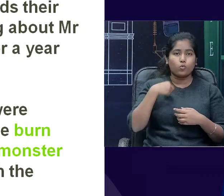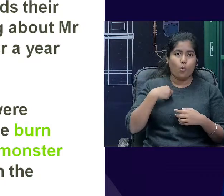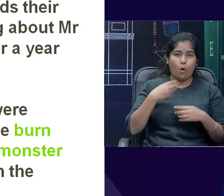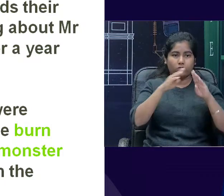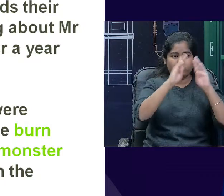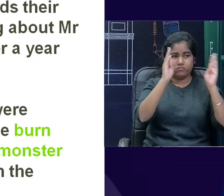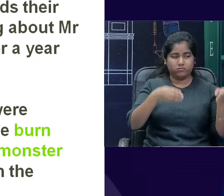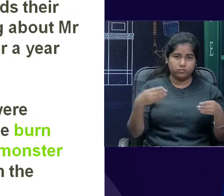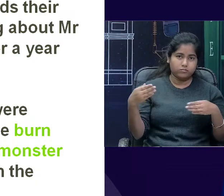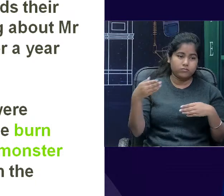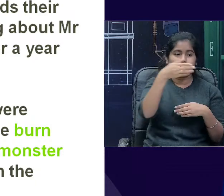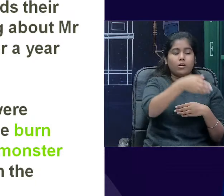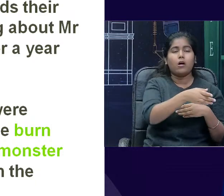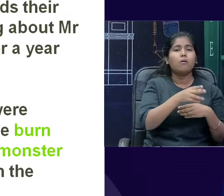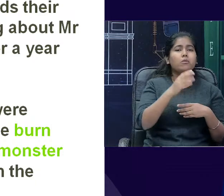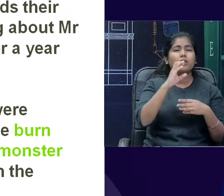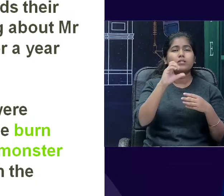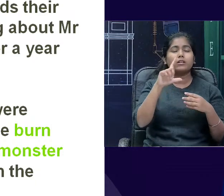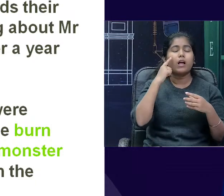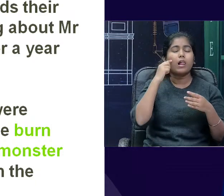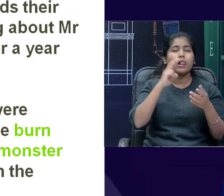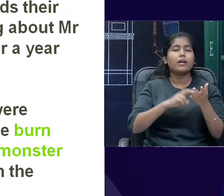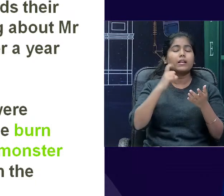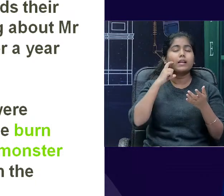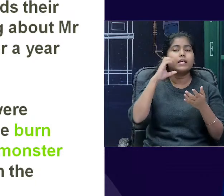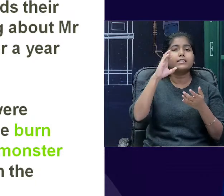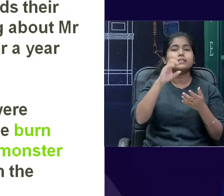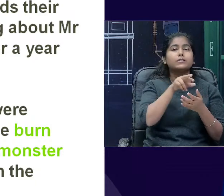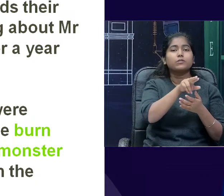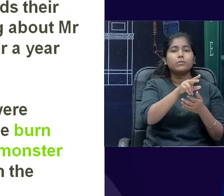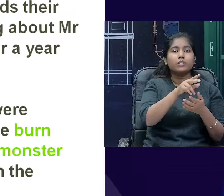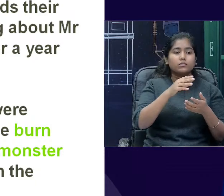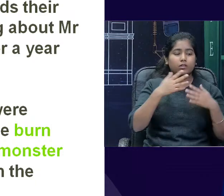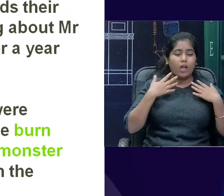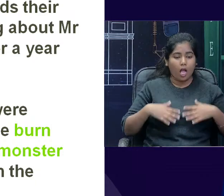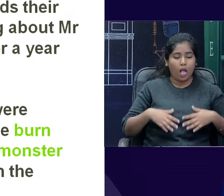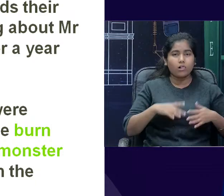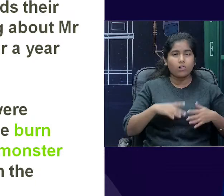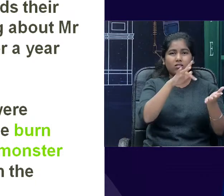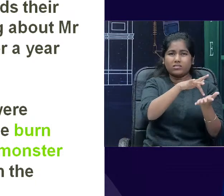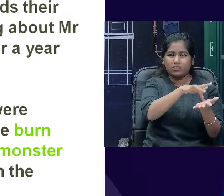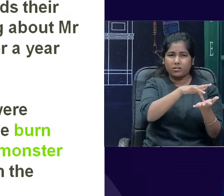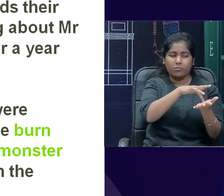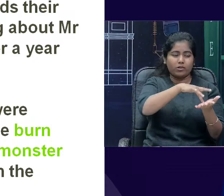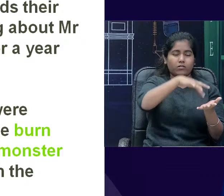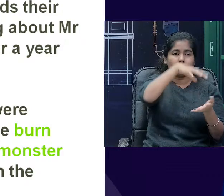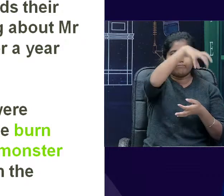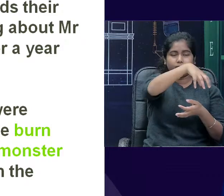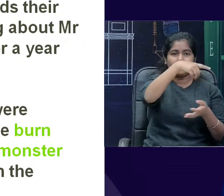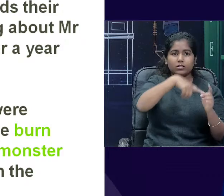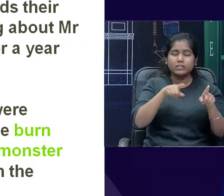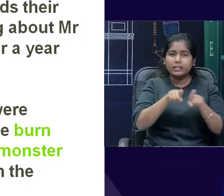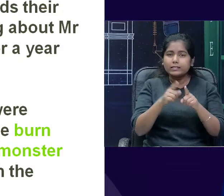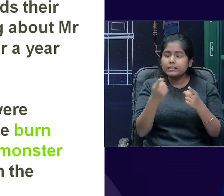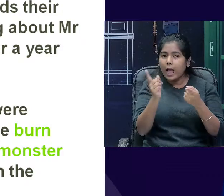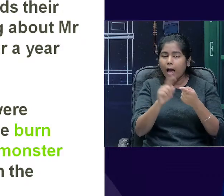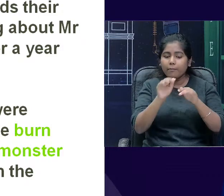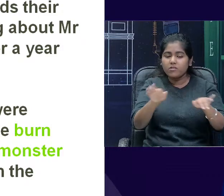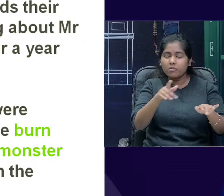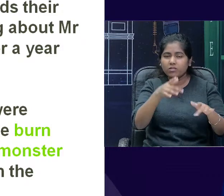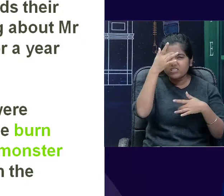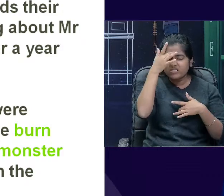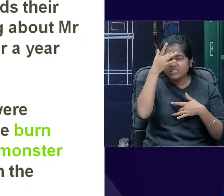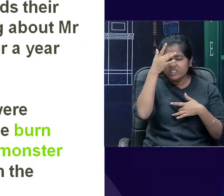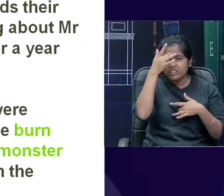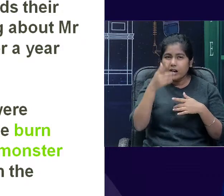A health center. हमारे बच्चे हैं, they fall ill, they visit the health centers with their parents, so they might be very